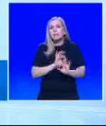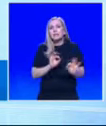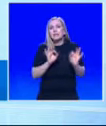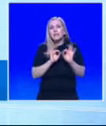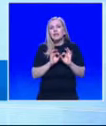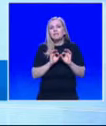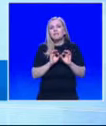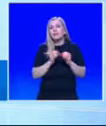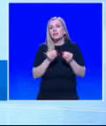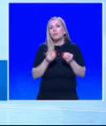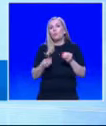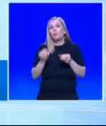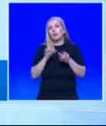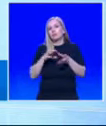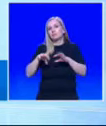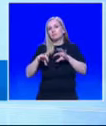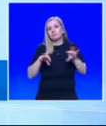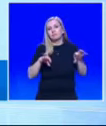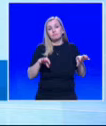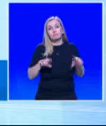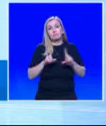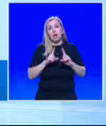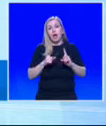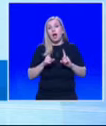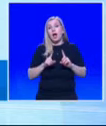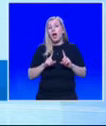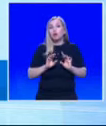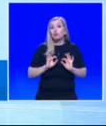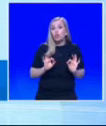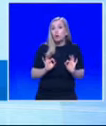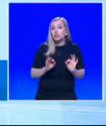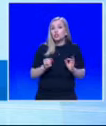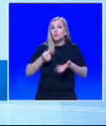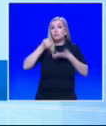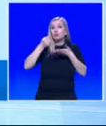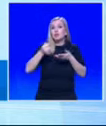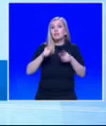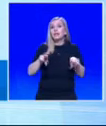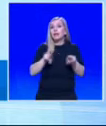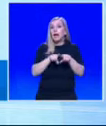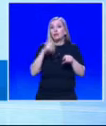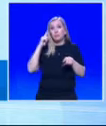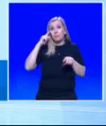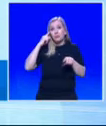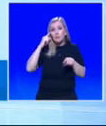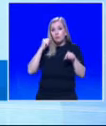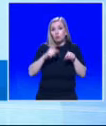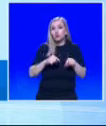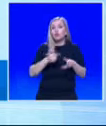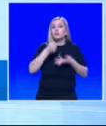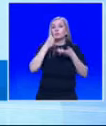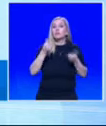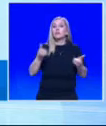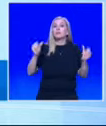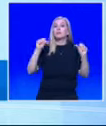такъв, че бюджетните постъпления не са тези, които са, и може този бюджет да провали